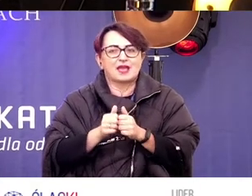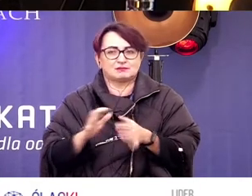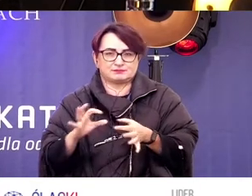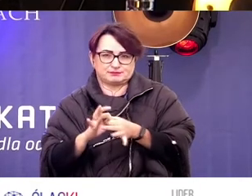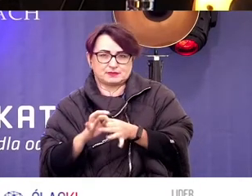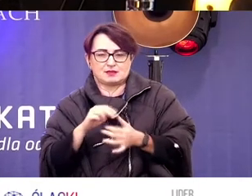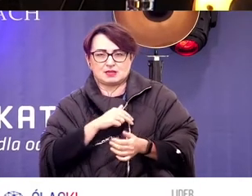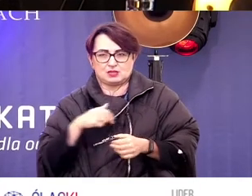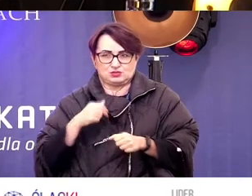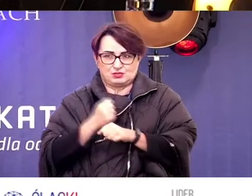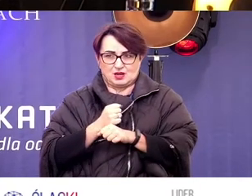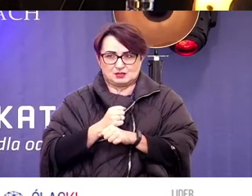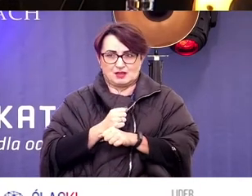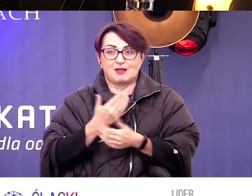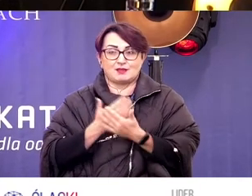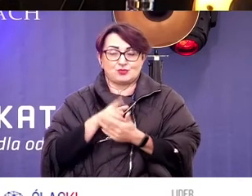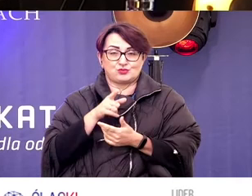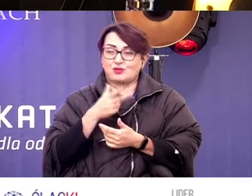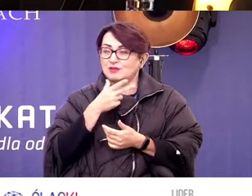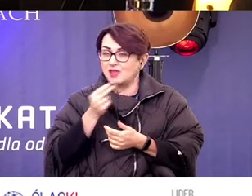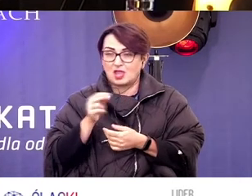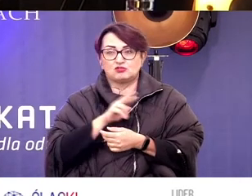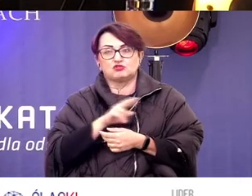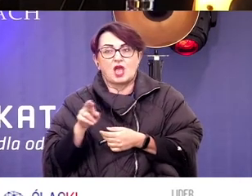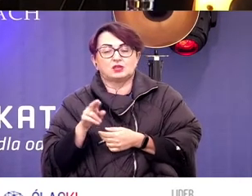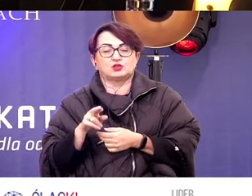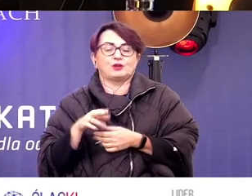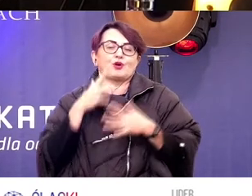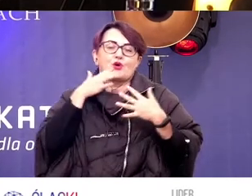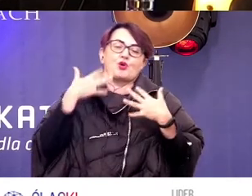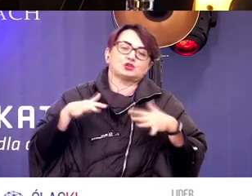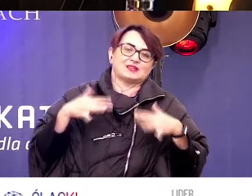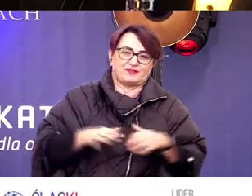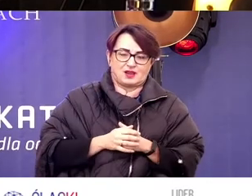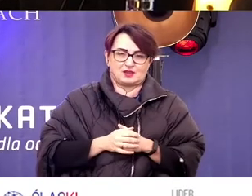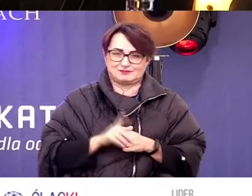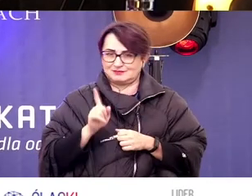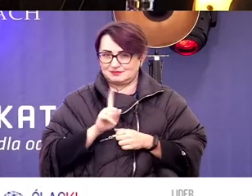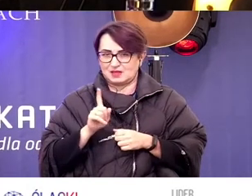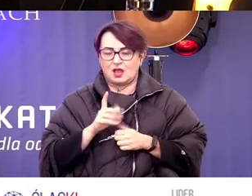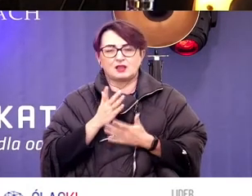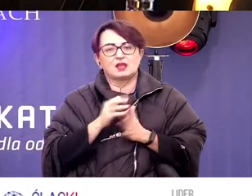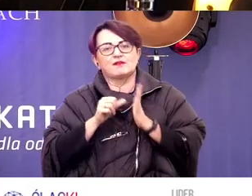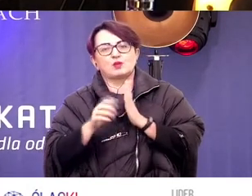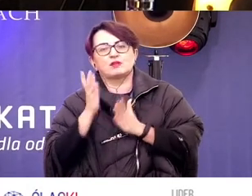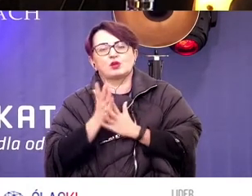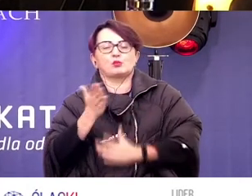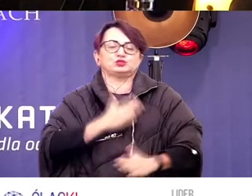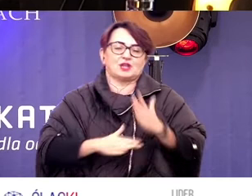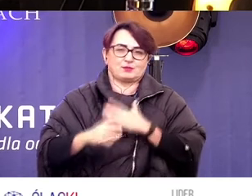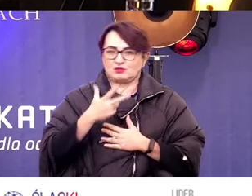z naszą pracą, więc nie jest to rzecz taka rozrywkowa, powiedziałbym, czy wyłącznie robiona dla